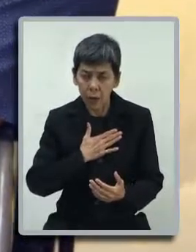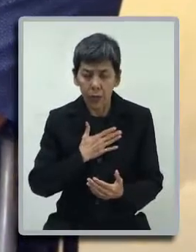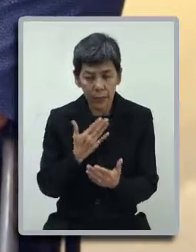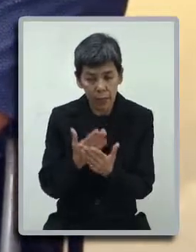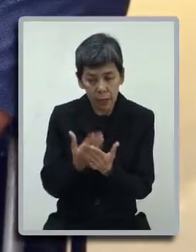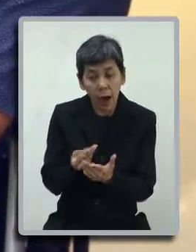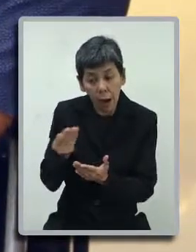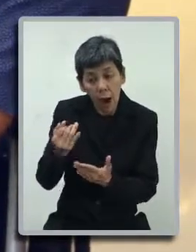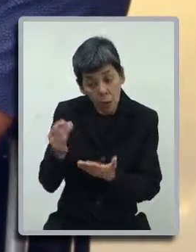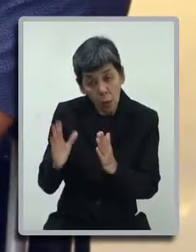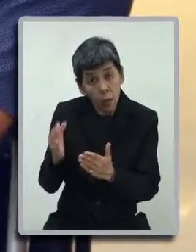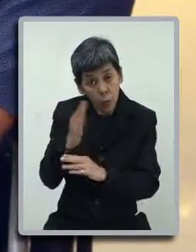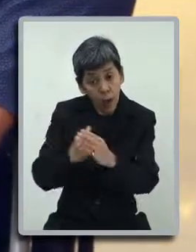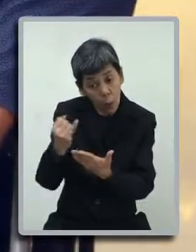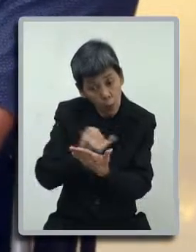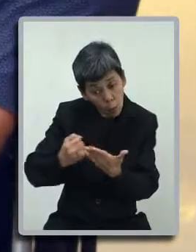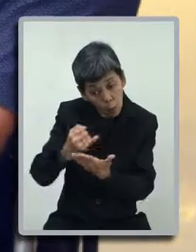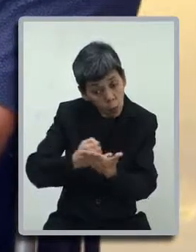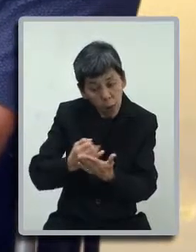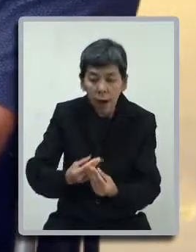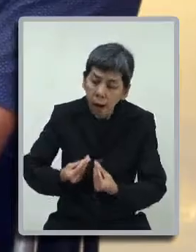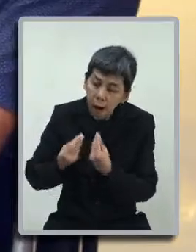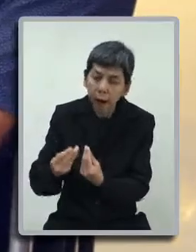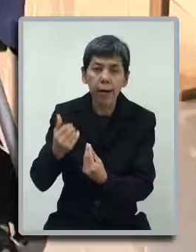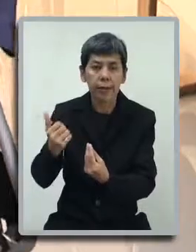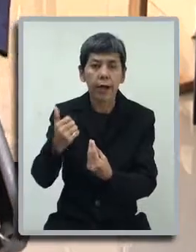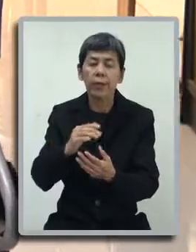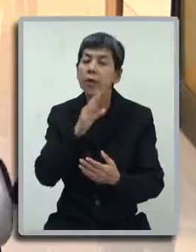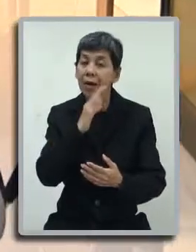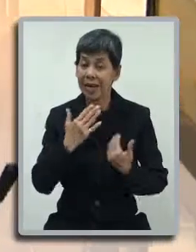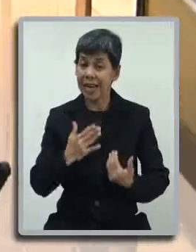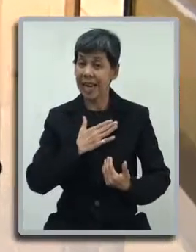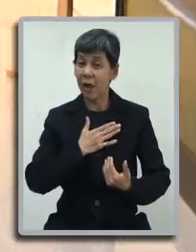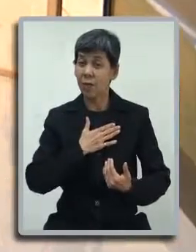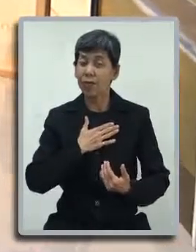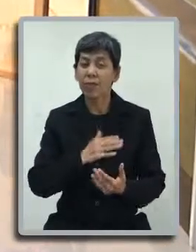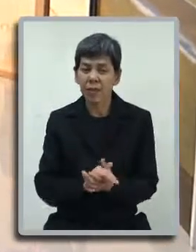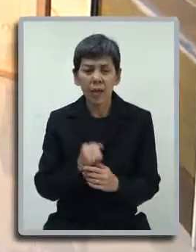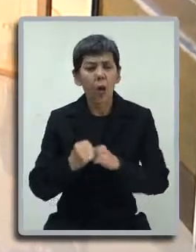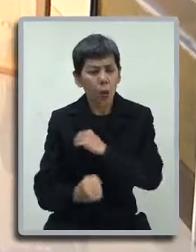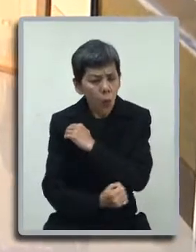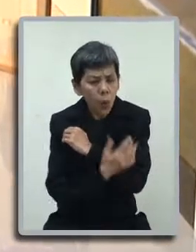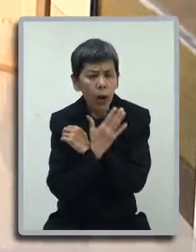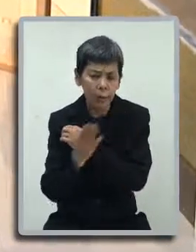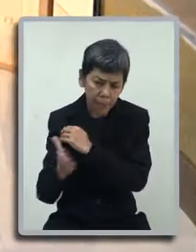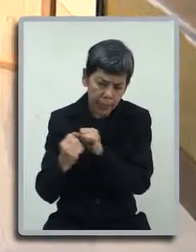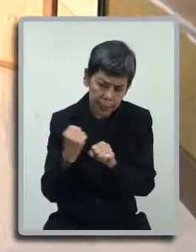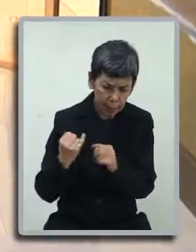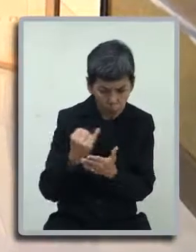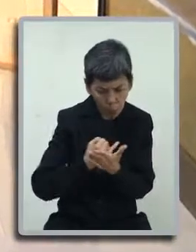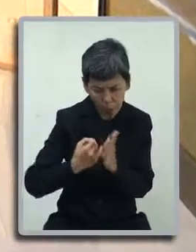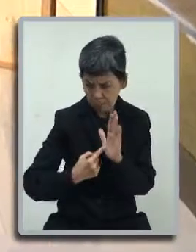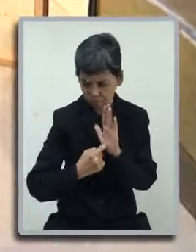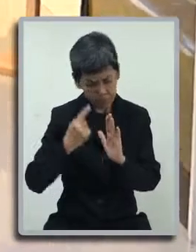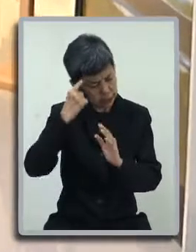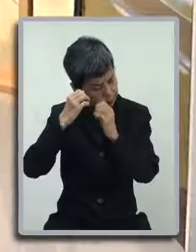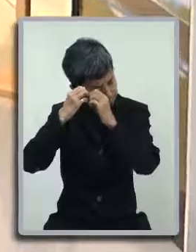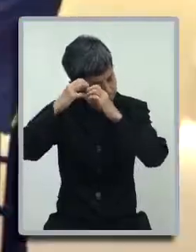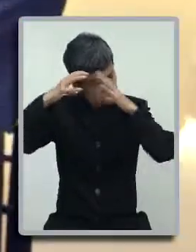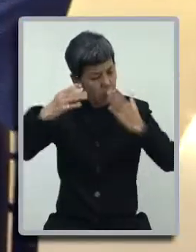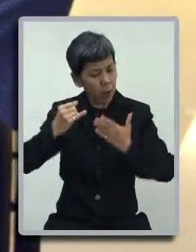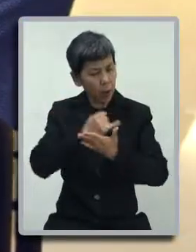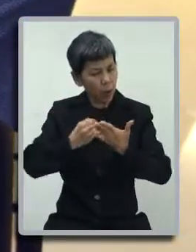ราให้ตังกับคนพิการหรือผู้ด้อยโอกาสไม่มีประโยชน์นะครับแต่ว่าถ้าเราวันนี้เราให้โอกาสเขาให้เขามีเวทีในการแสด